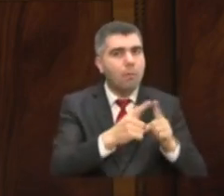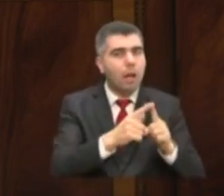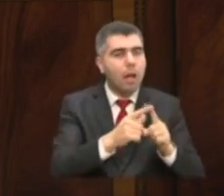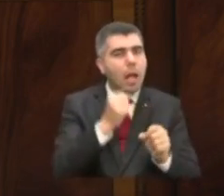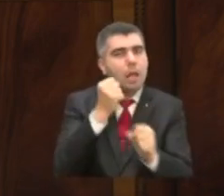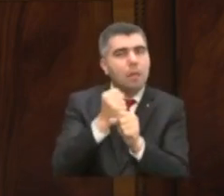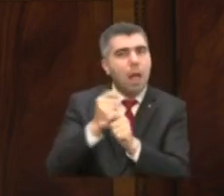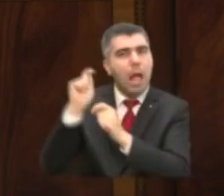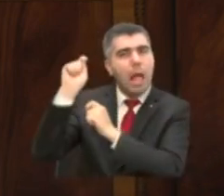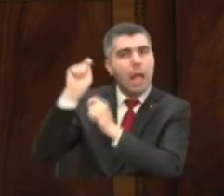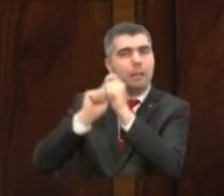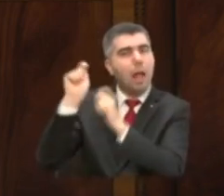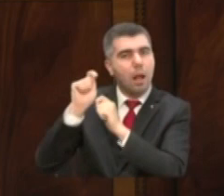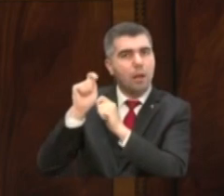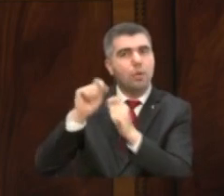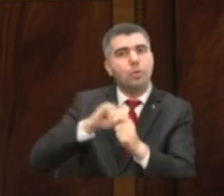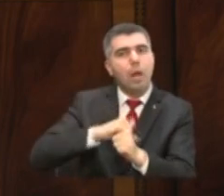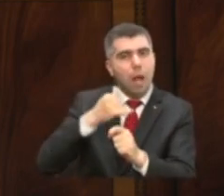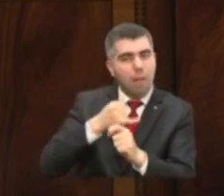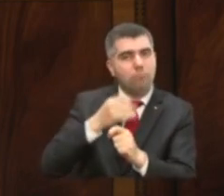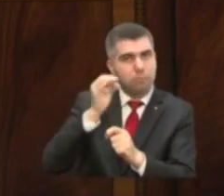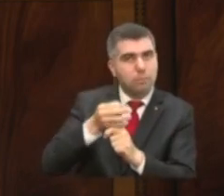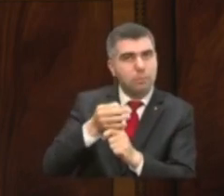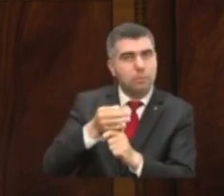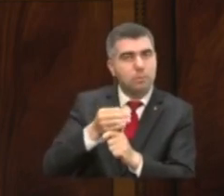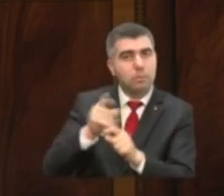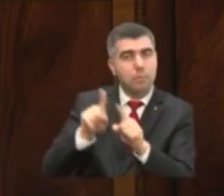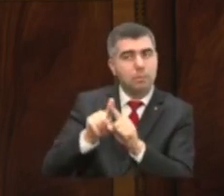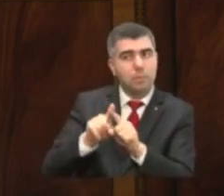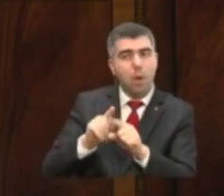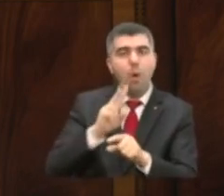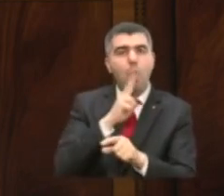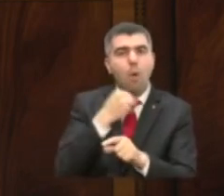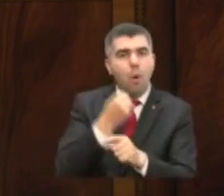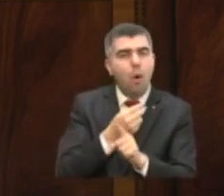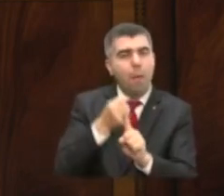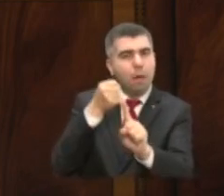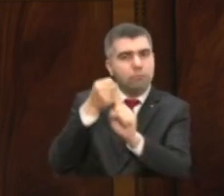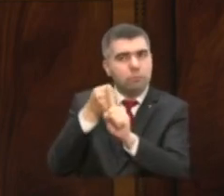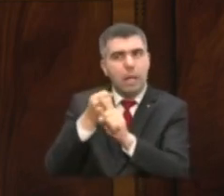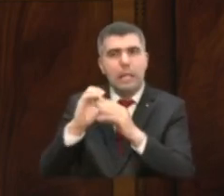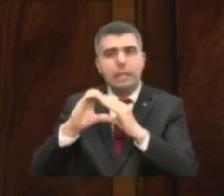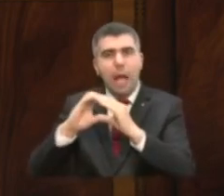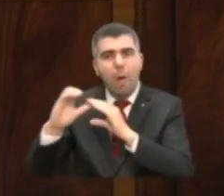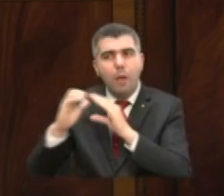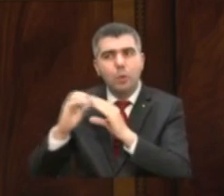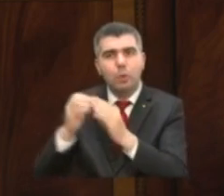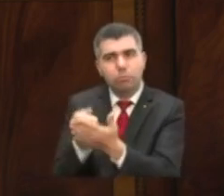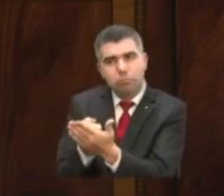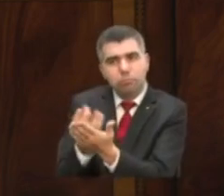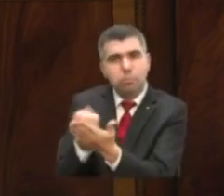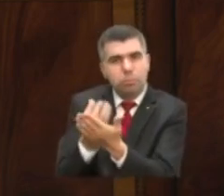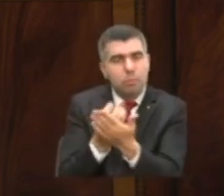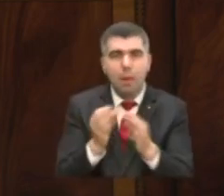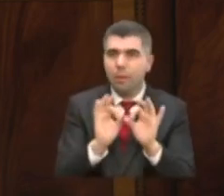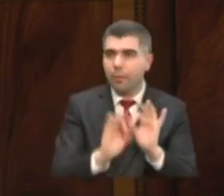العسكرية، واللي الحكومة نعتبر بأنها لم تقوم بأي مجهود تواصلي لشرح مضامينه.